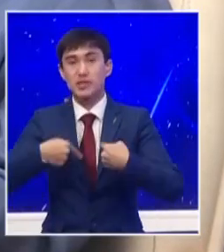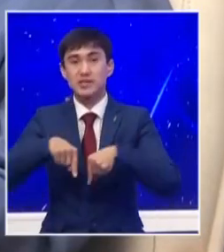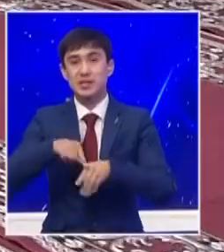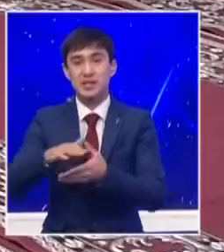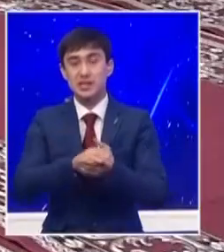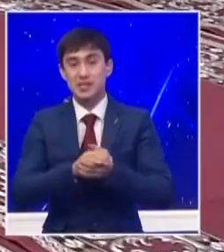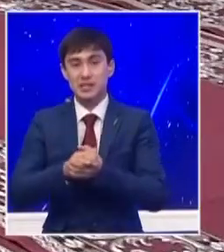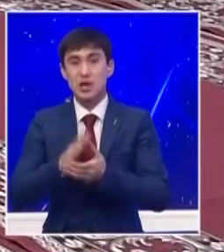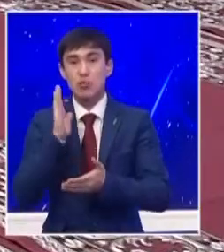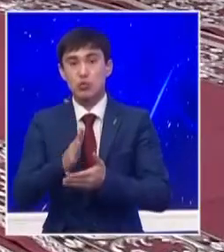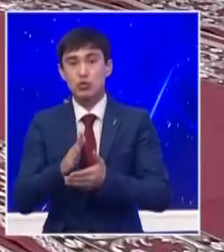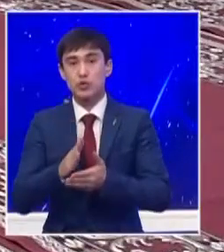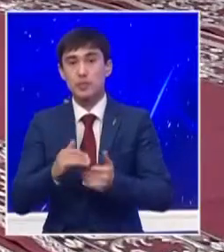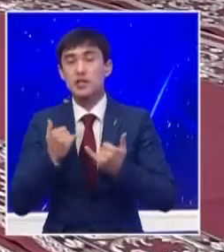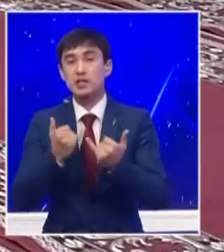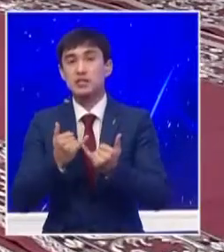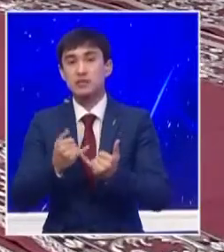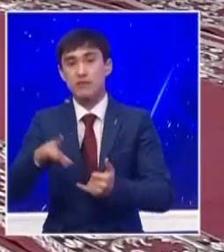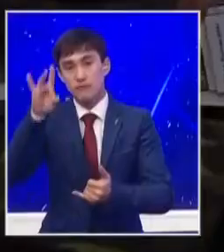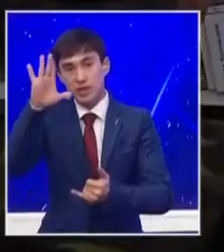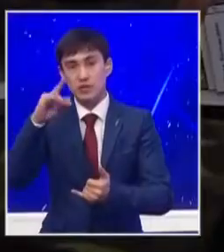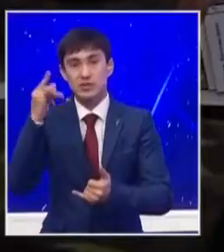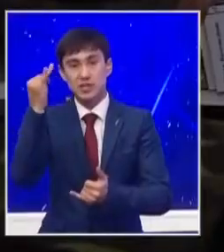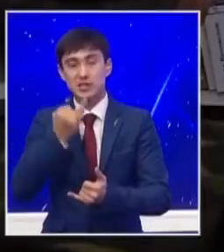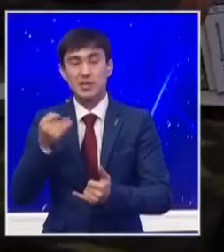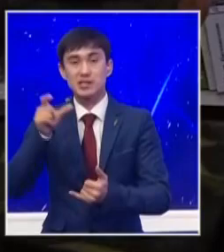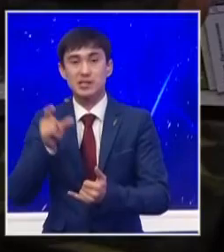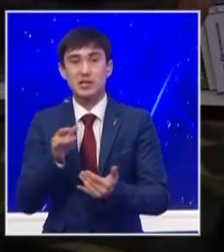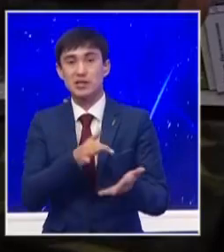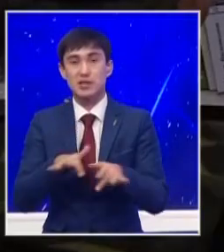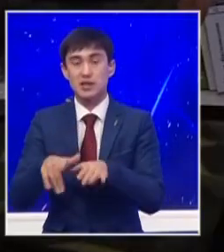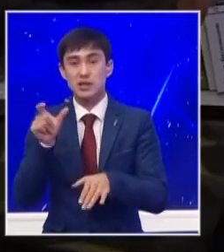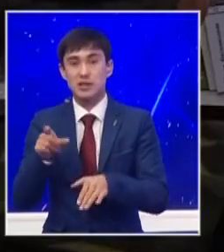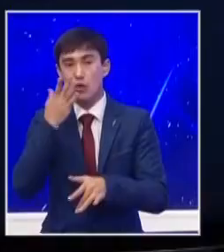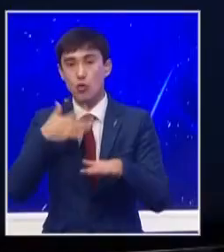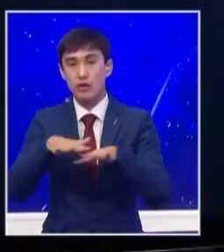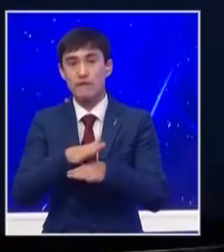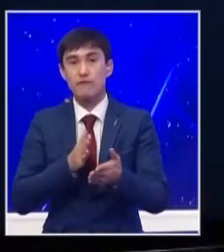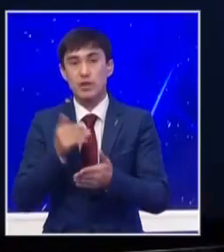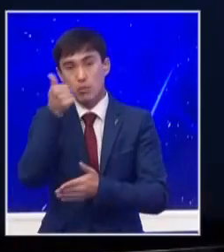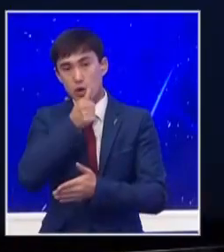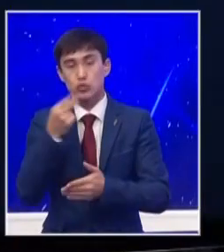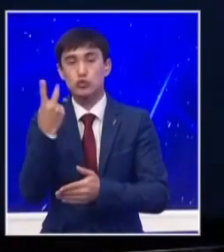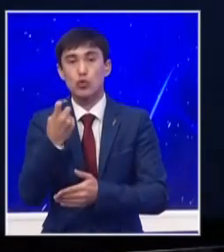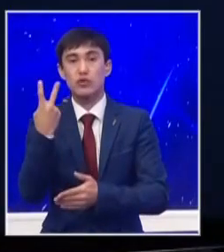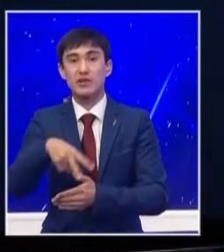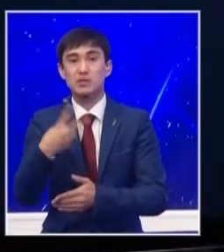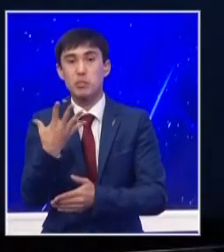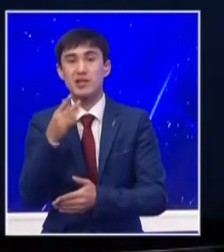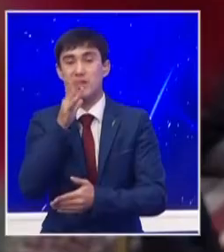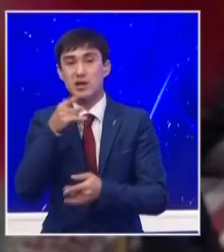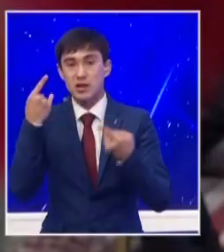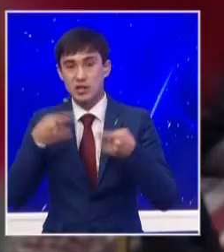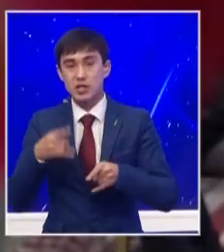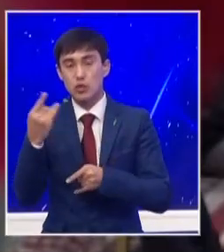идентичности станет чев сво выдающихся исторических деятелей нашего народа в этом году исполняется 125 лет со дня рождения